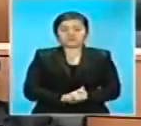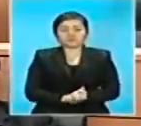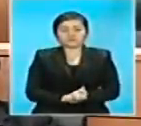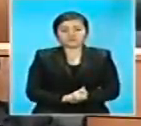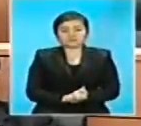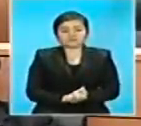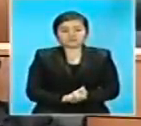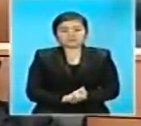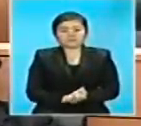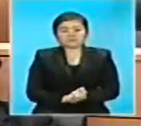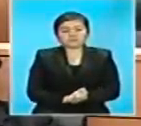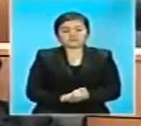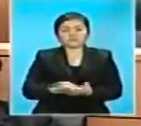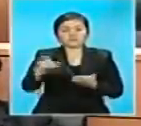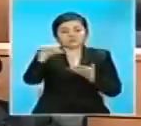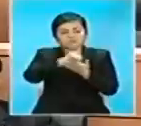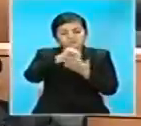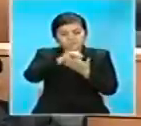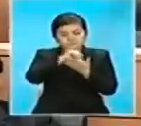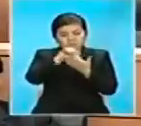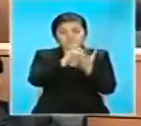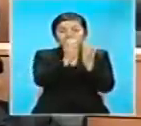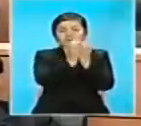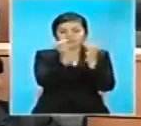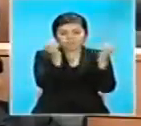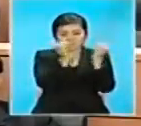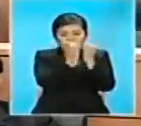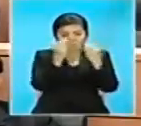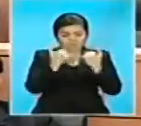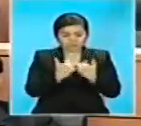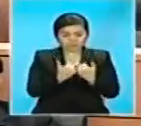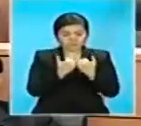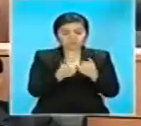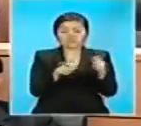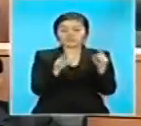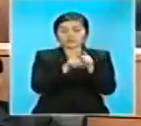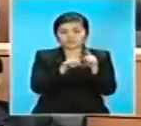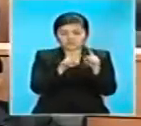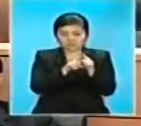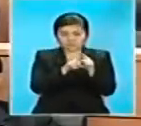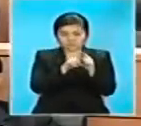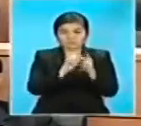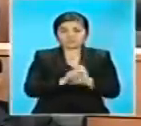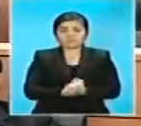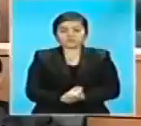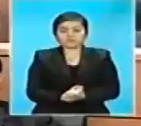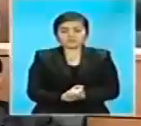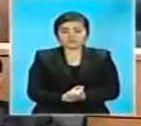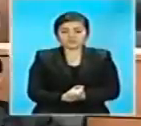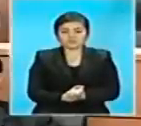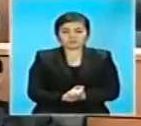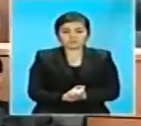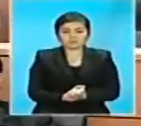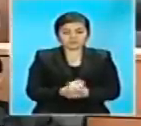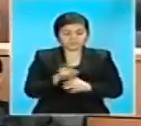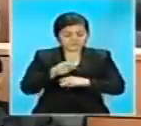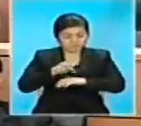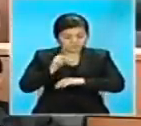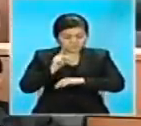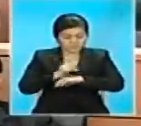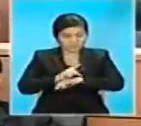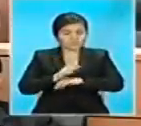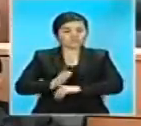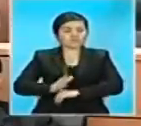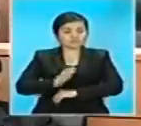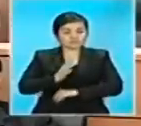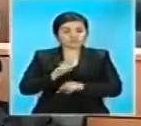ในการแก้ไขรัฐธรรมนูญในครั้งนี้ก็เช่นกันท่านประธานที่เคารพครับ